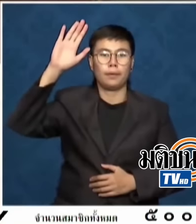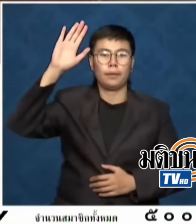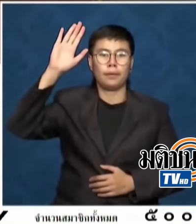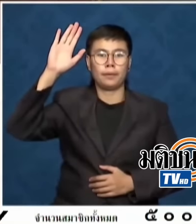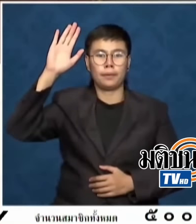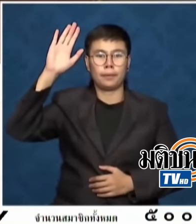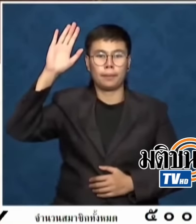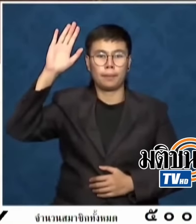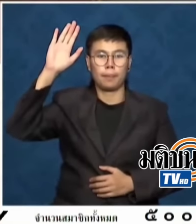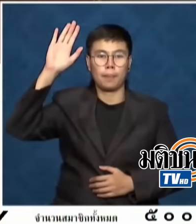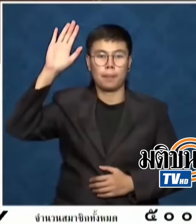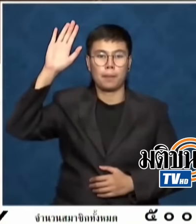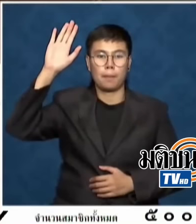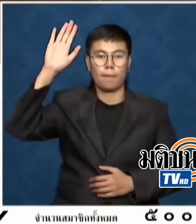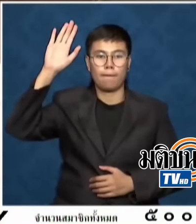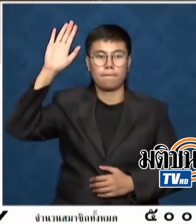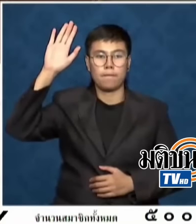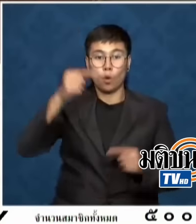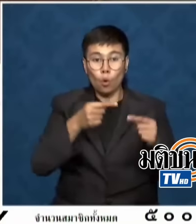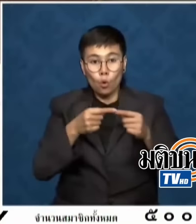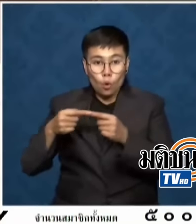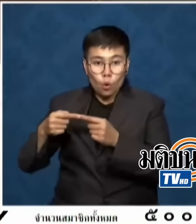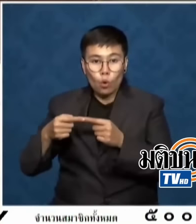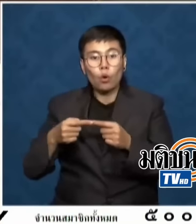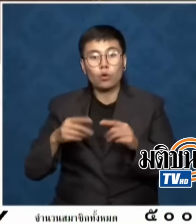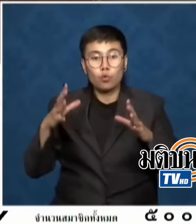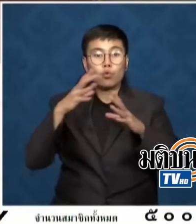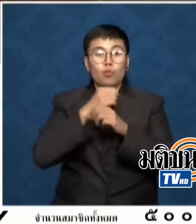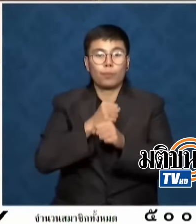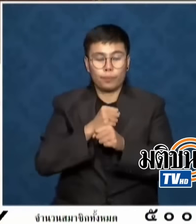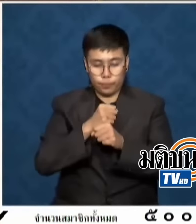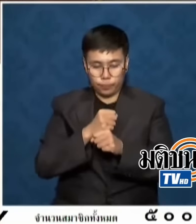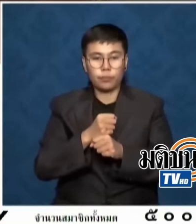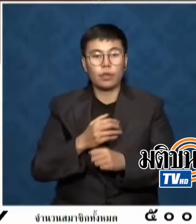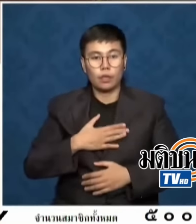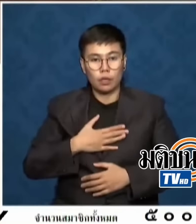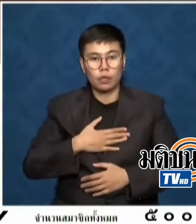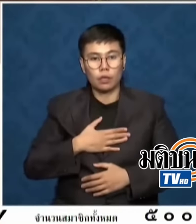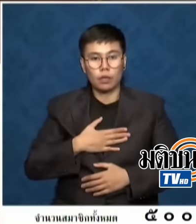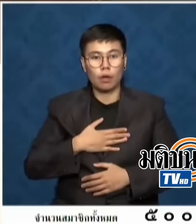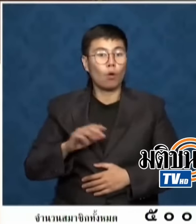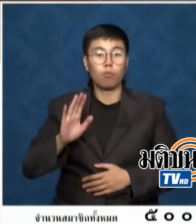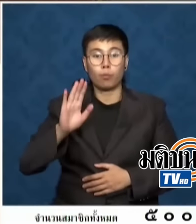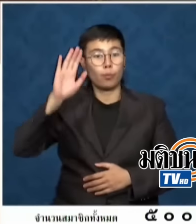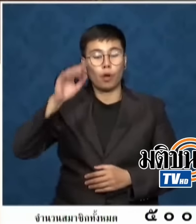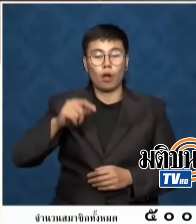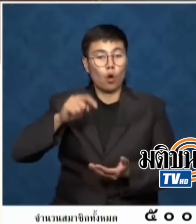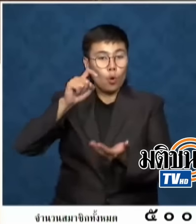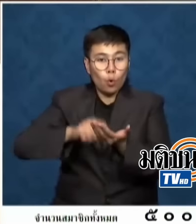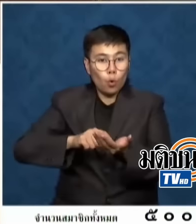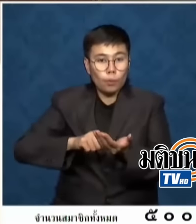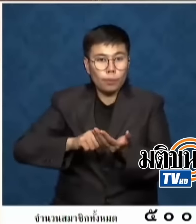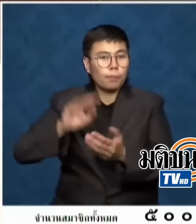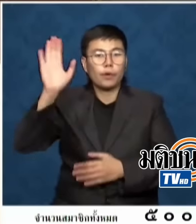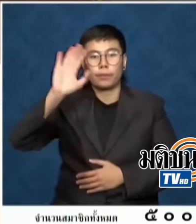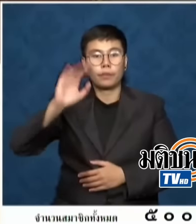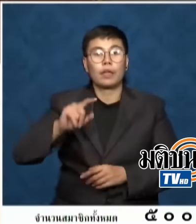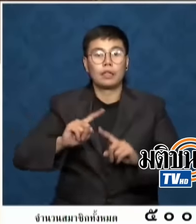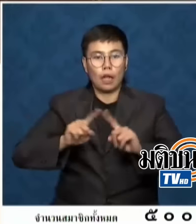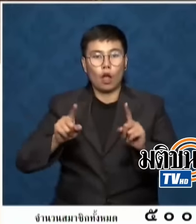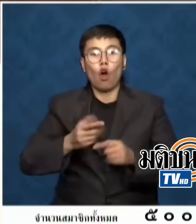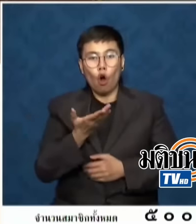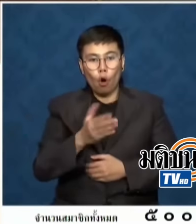เอาต่อไปเลยนะครับ งั้นขอสรุปว่าไม่ต้องโหวตแต่ว่าขอพูดทุกมาตราที่สงวน